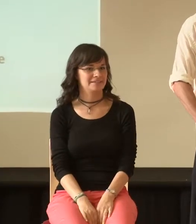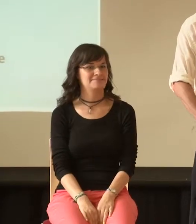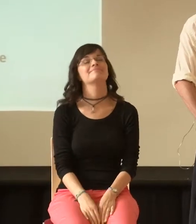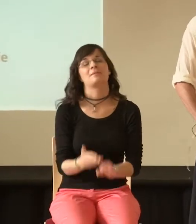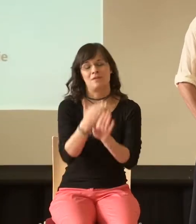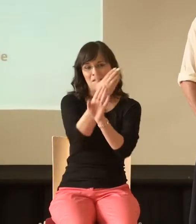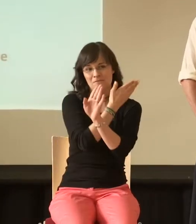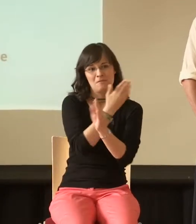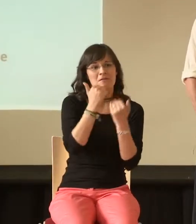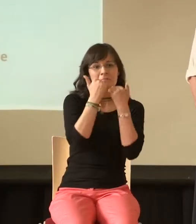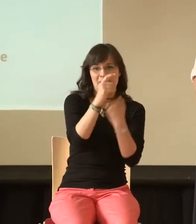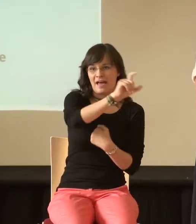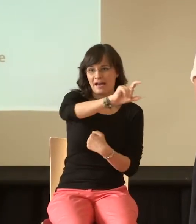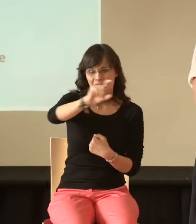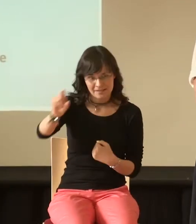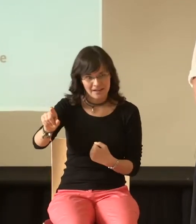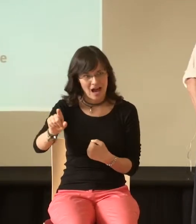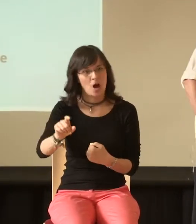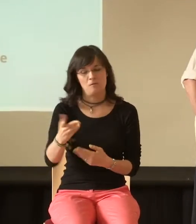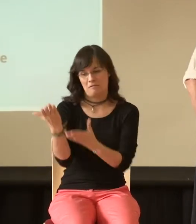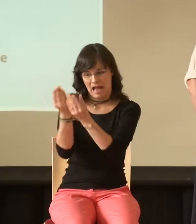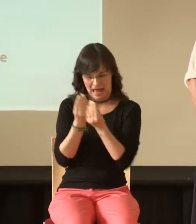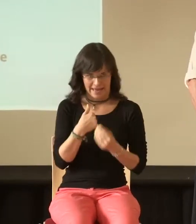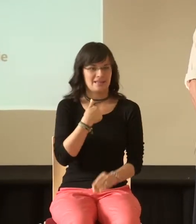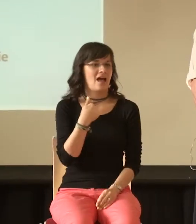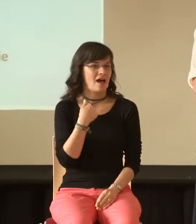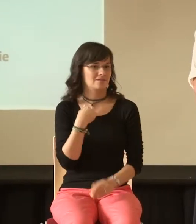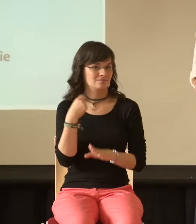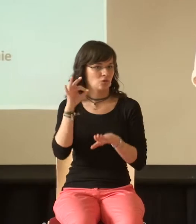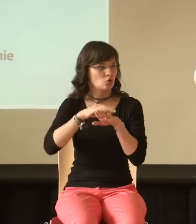bedanken im Namen der Physiotherapie der Elena-Klinik für die Einladung, Frau Müller.